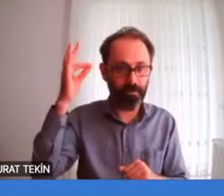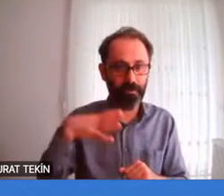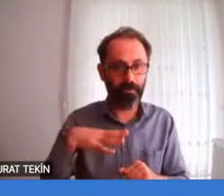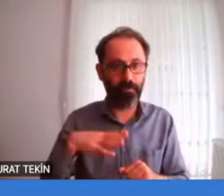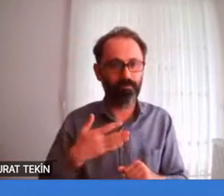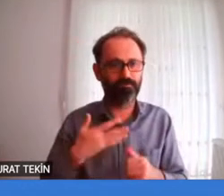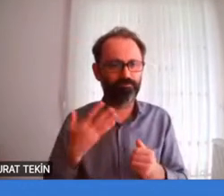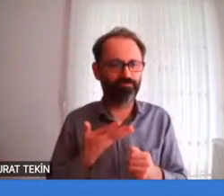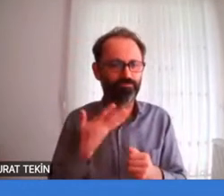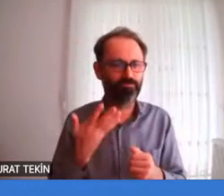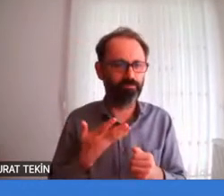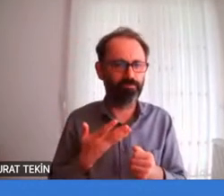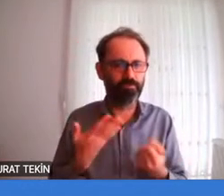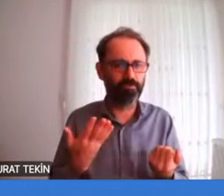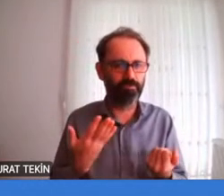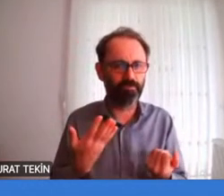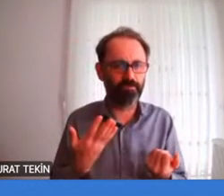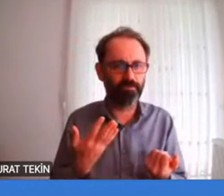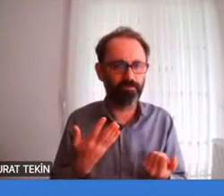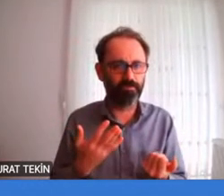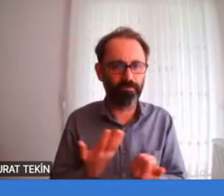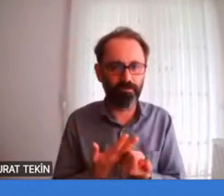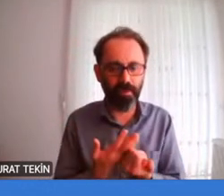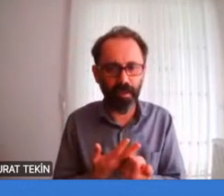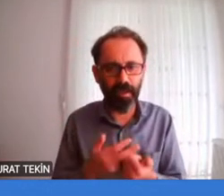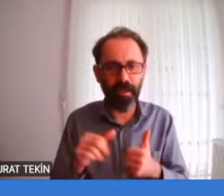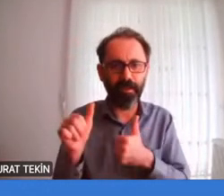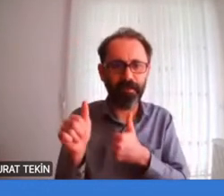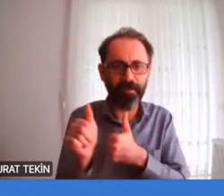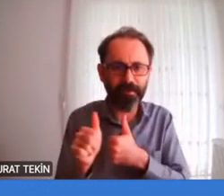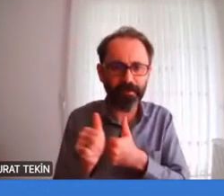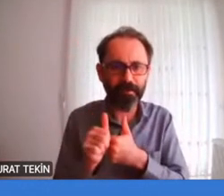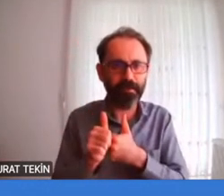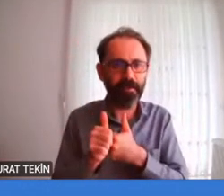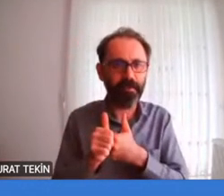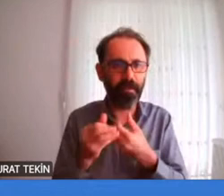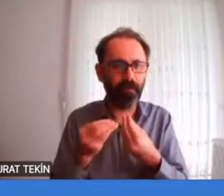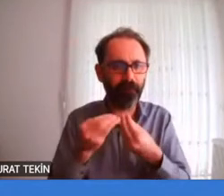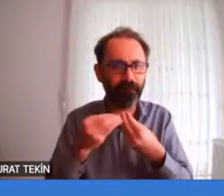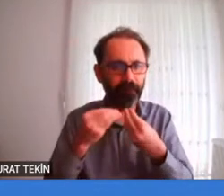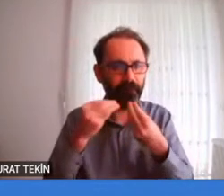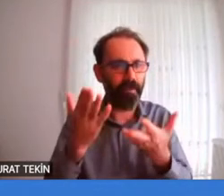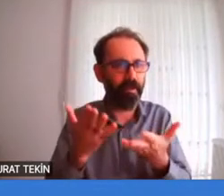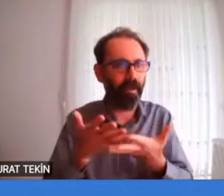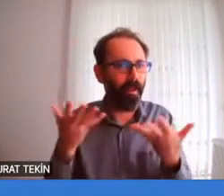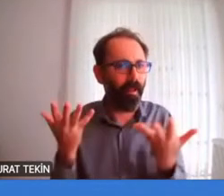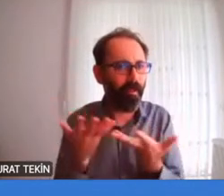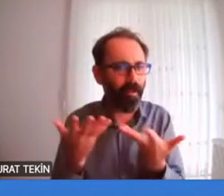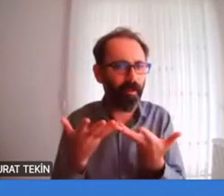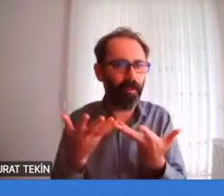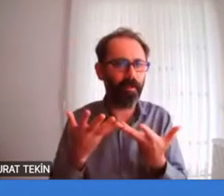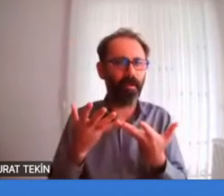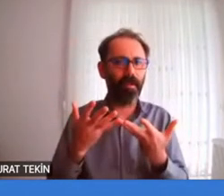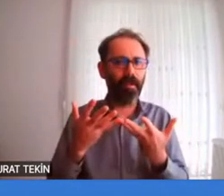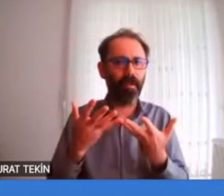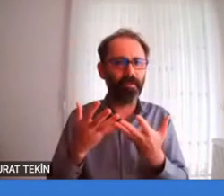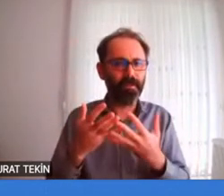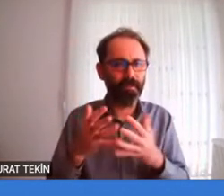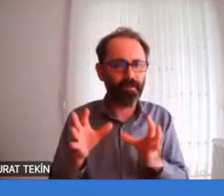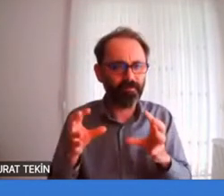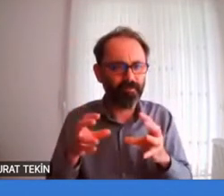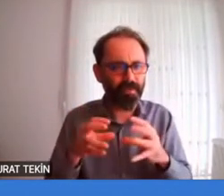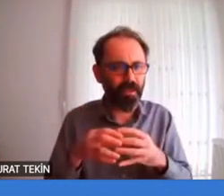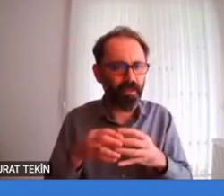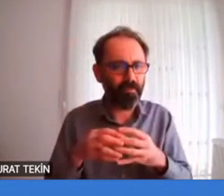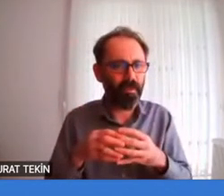merak ediyorum, mesela motive ederken sıkıntı yaşanıyor mu? Nasıl motive ediyorsunuz? Takımı nasıl hazırlıyorsunuz?